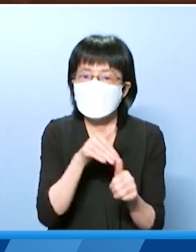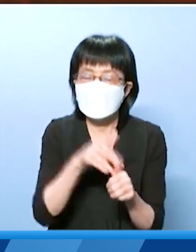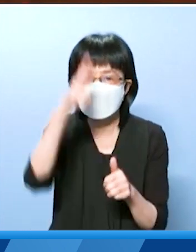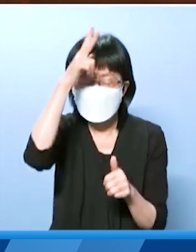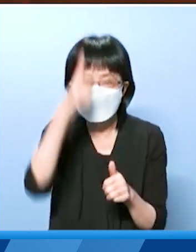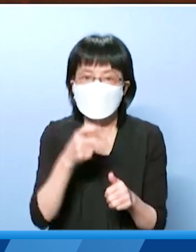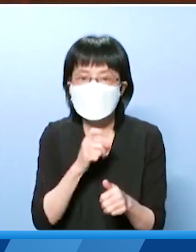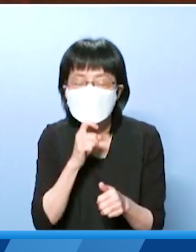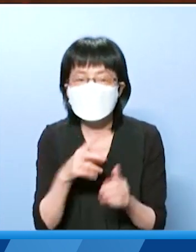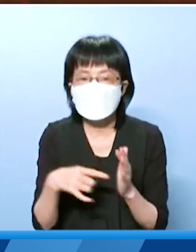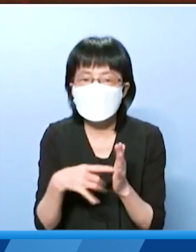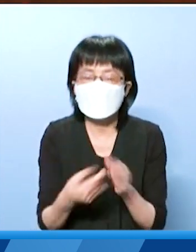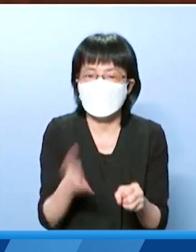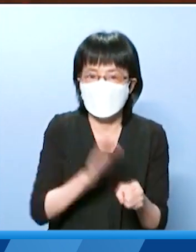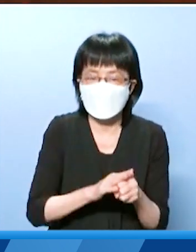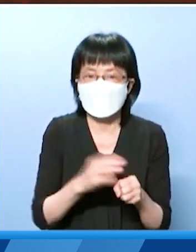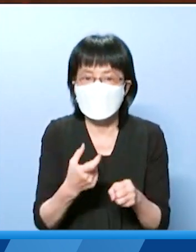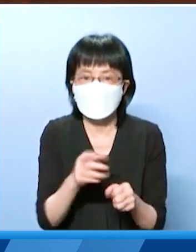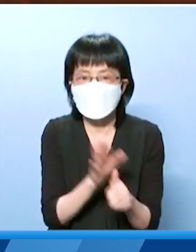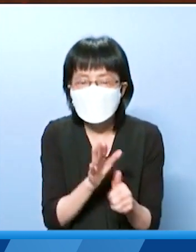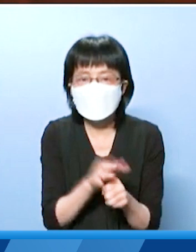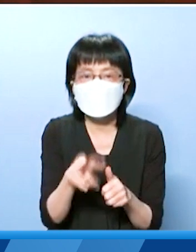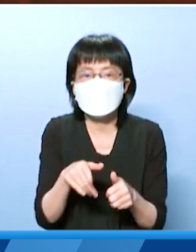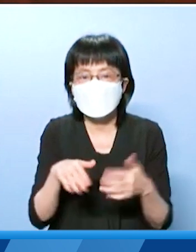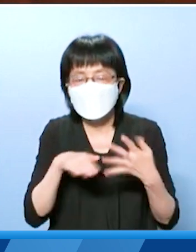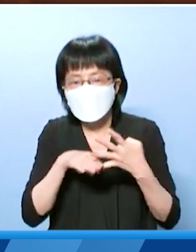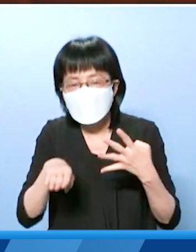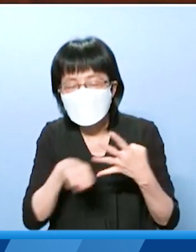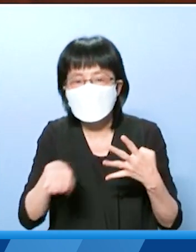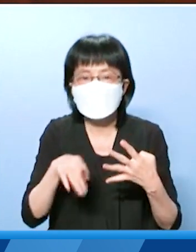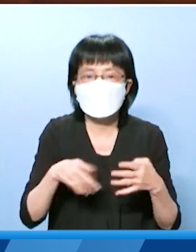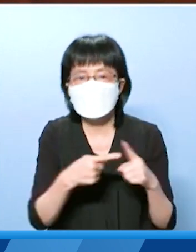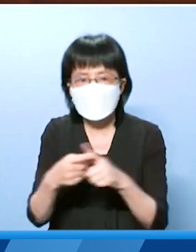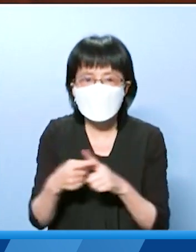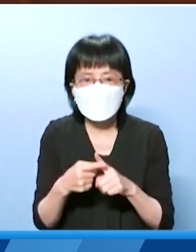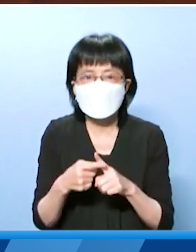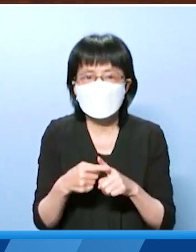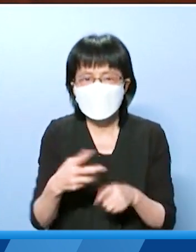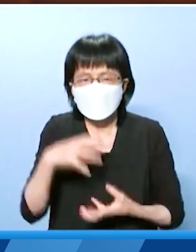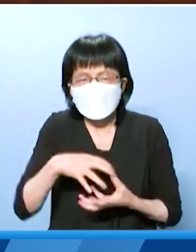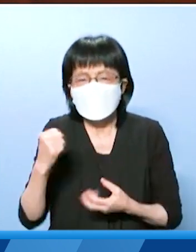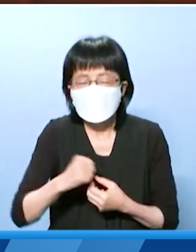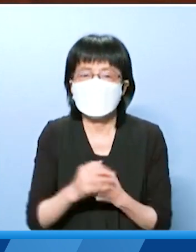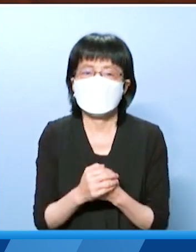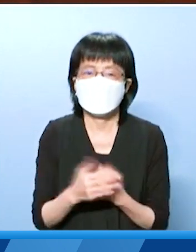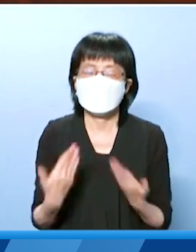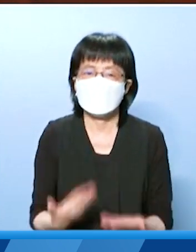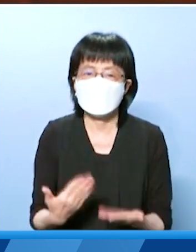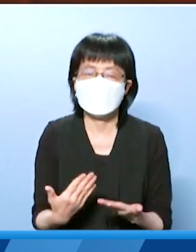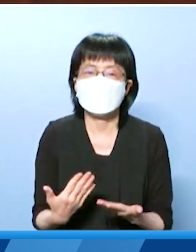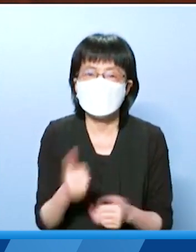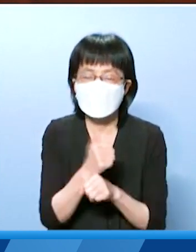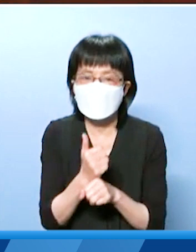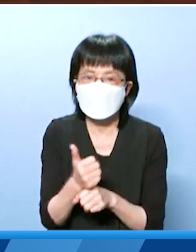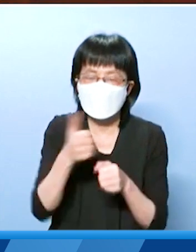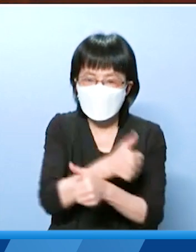費補貼金額，舒緩基層市民的經濟壓力。主席，我亦藉此機會感謝事務委